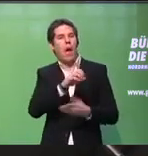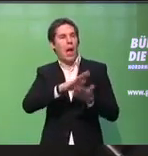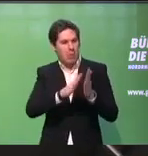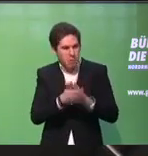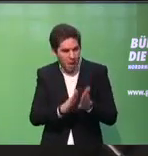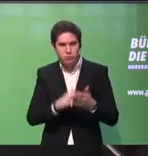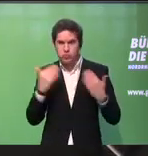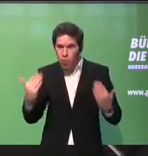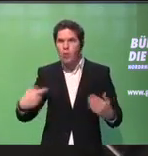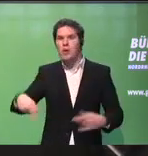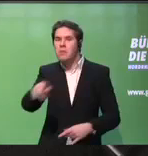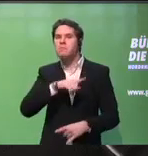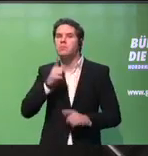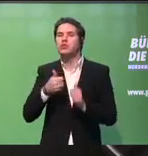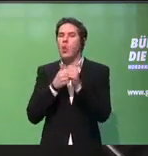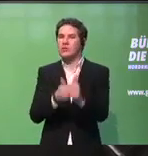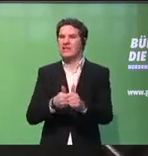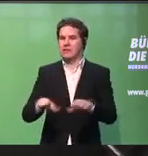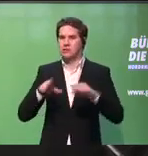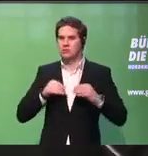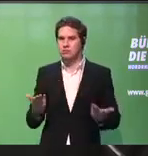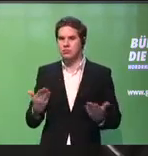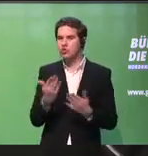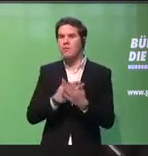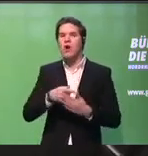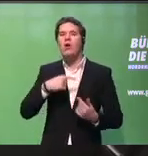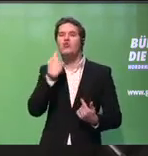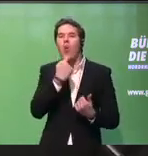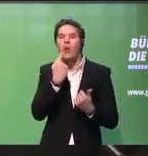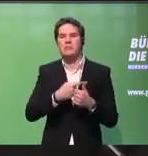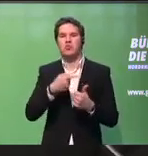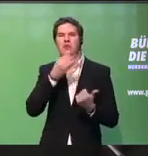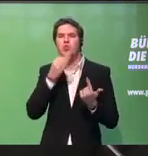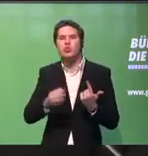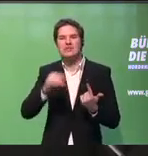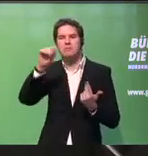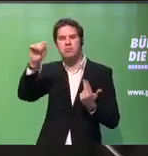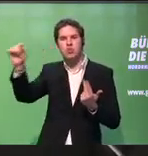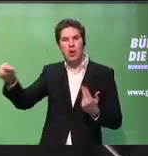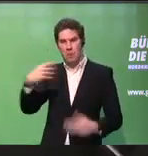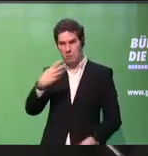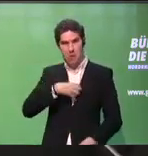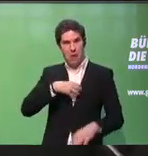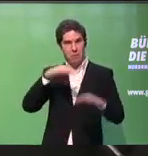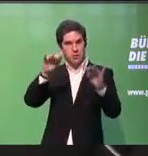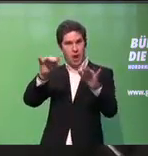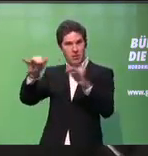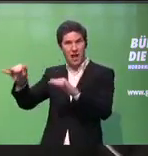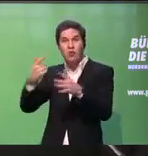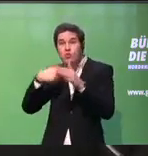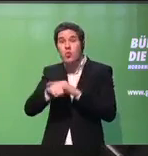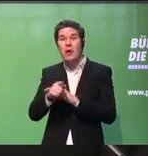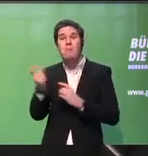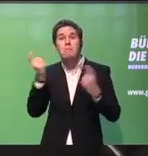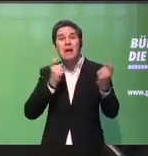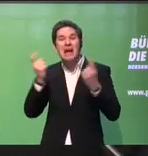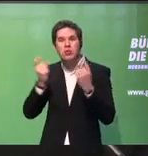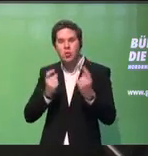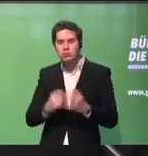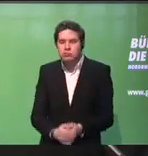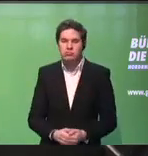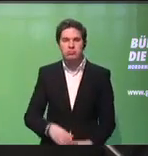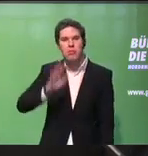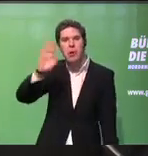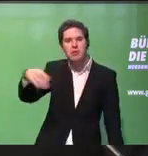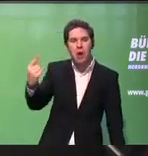kann nicht sein, dass wir Städte wie Dortmund und Duisburg und viele anderen mit den Problemen, die aus der Migration entstehen, alleine